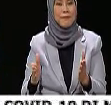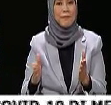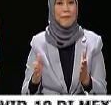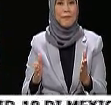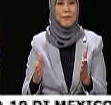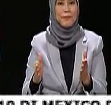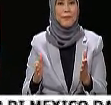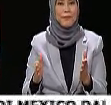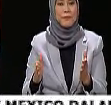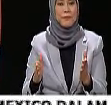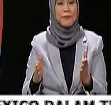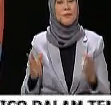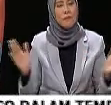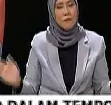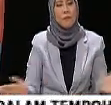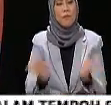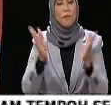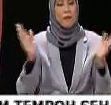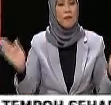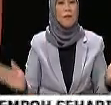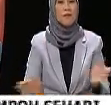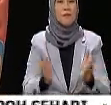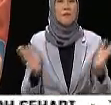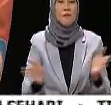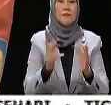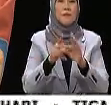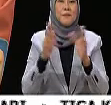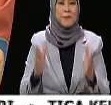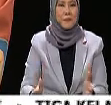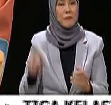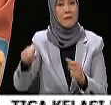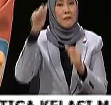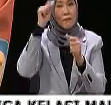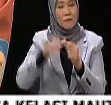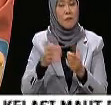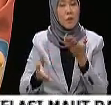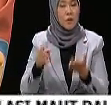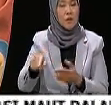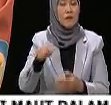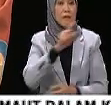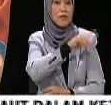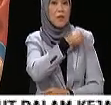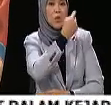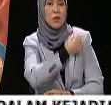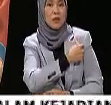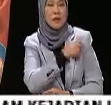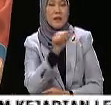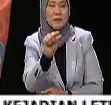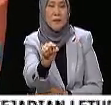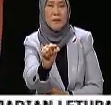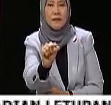saya the same berikan motivasi udah mereka telinga mungkin dosa mereka lebih sedikit bersayap